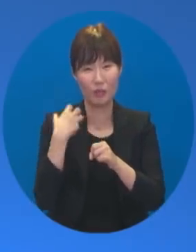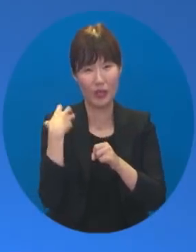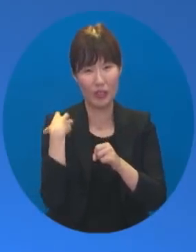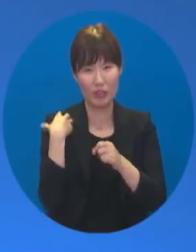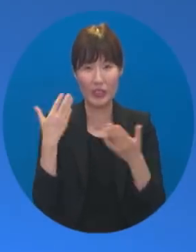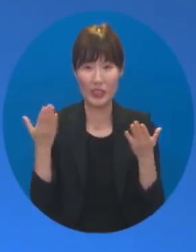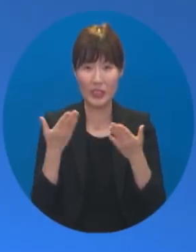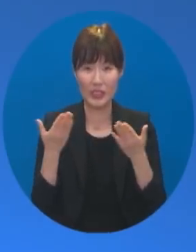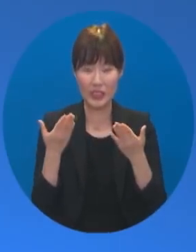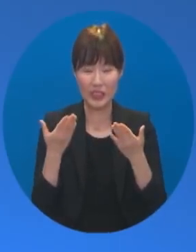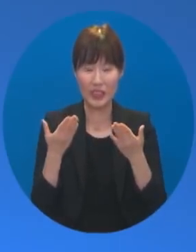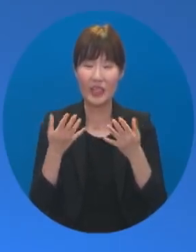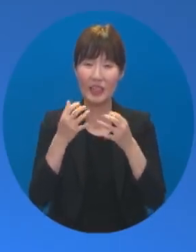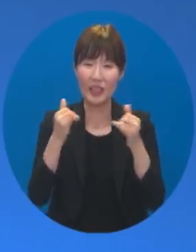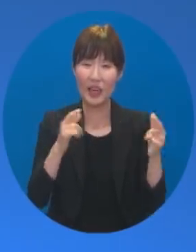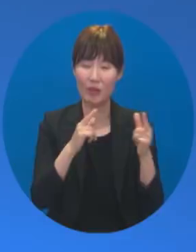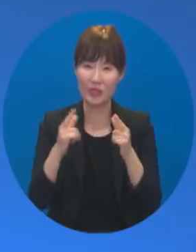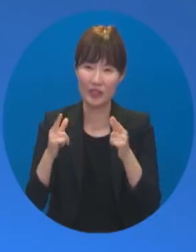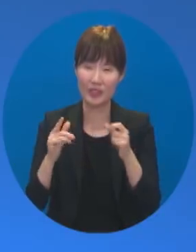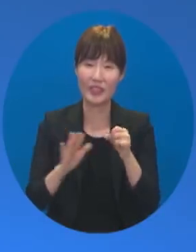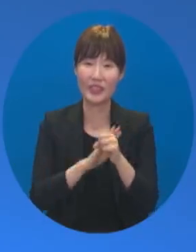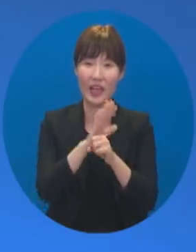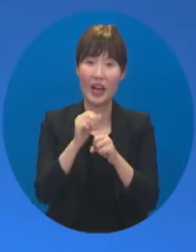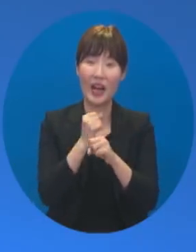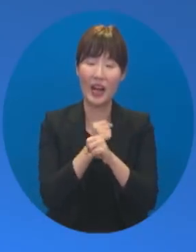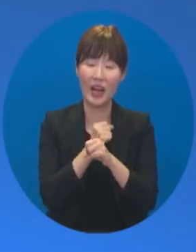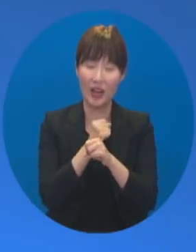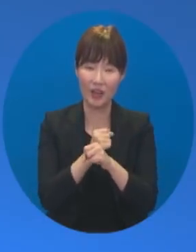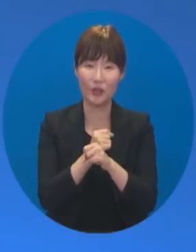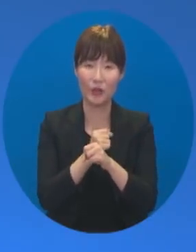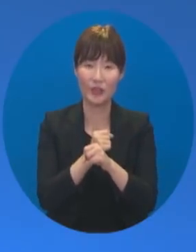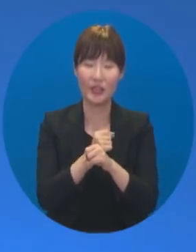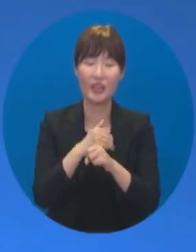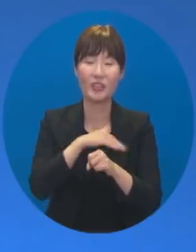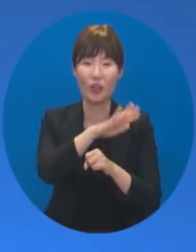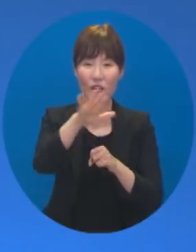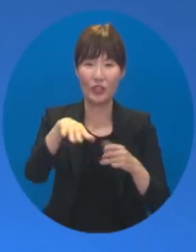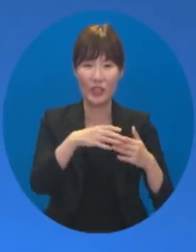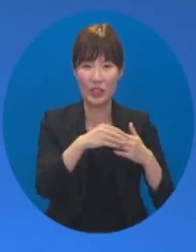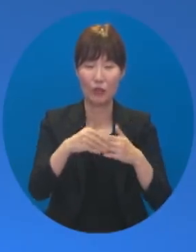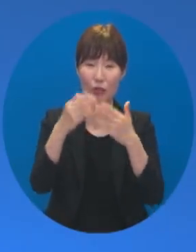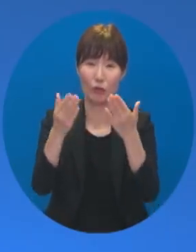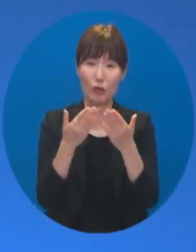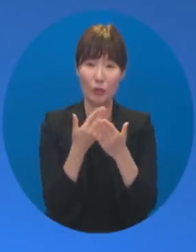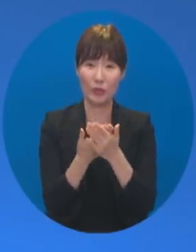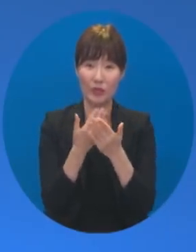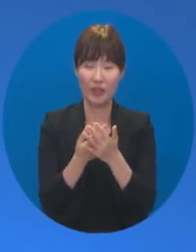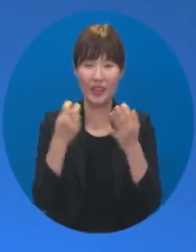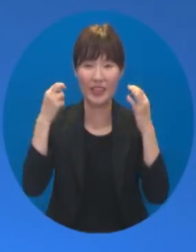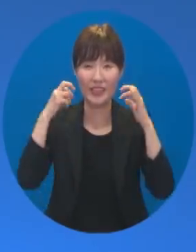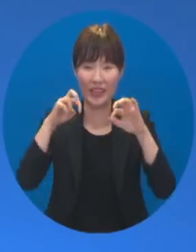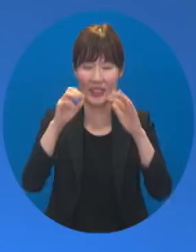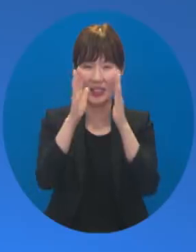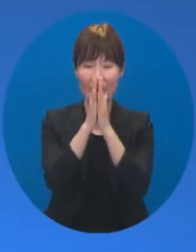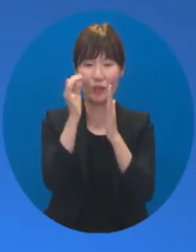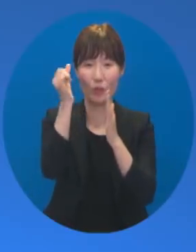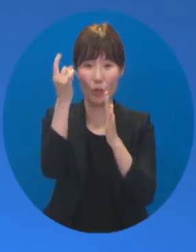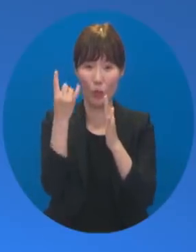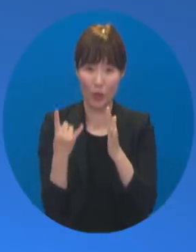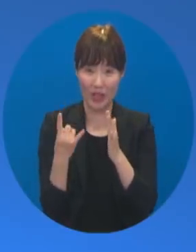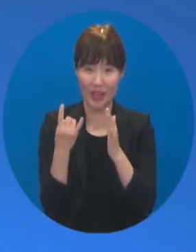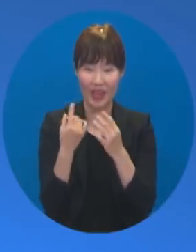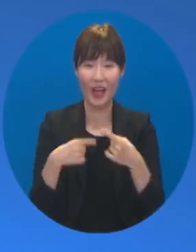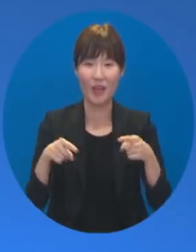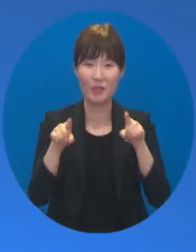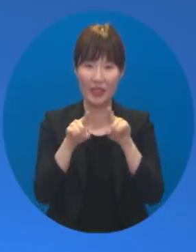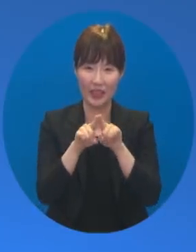사랑하며 살아갈 수 있도록 저희들을 인도해 주시옵소서. 이 다니엘 기도에 함께 하시는 주님의